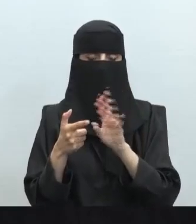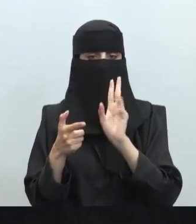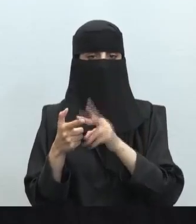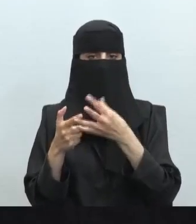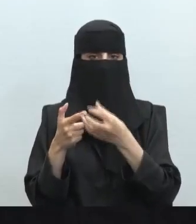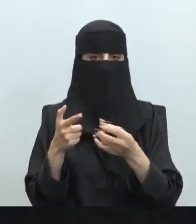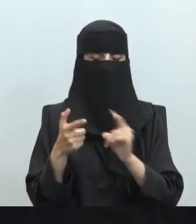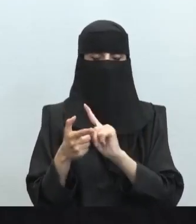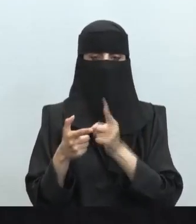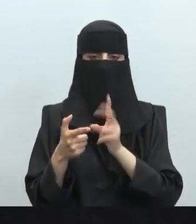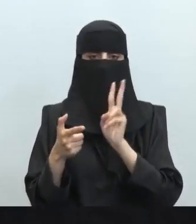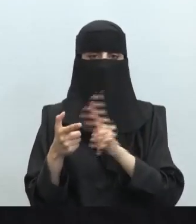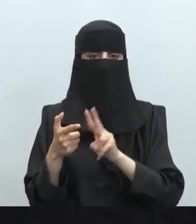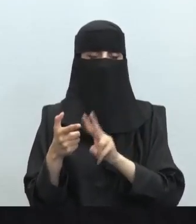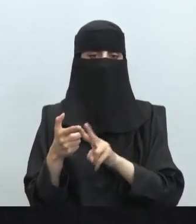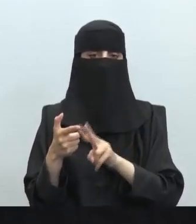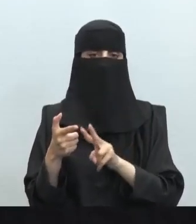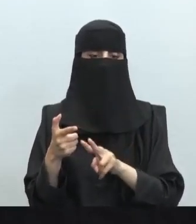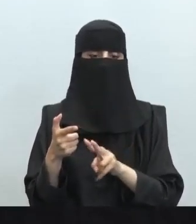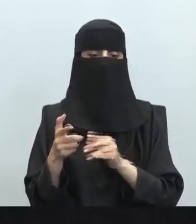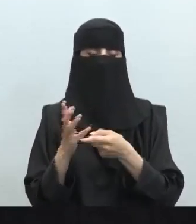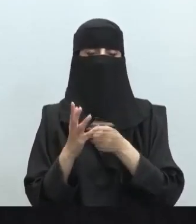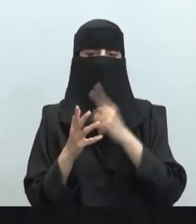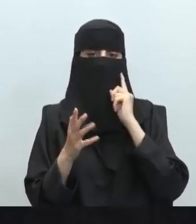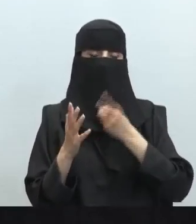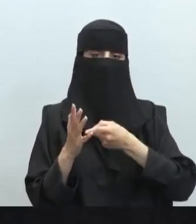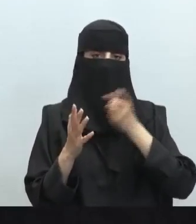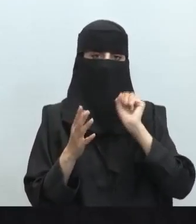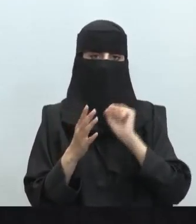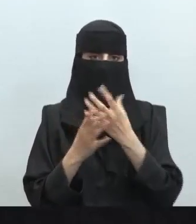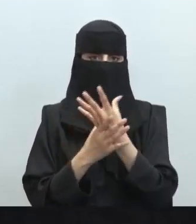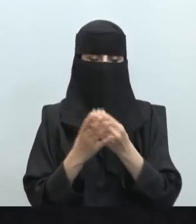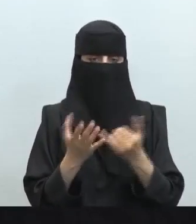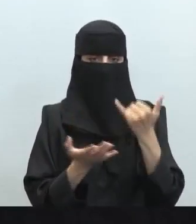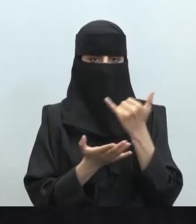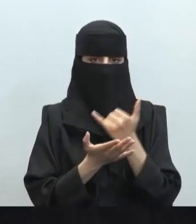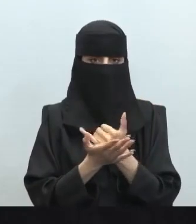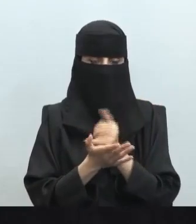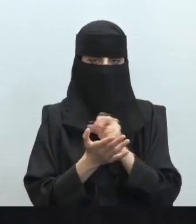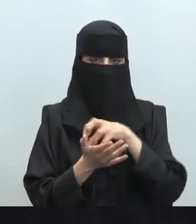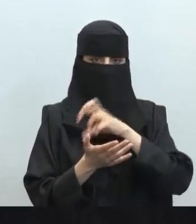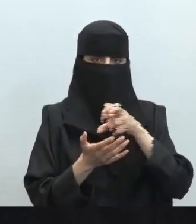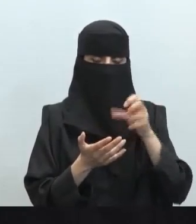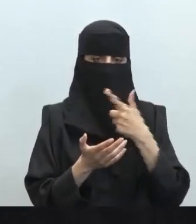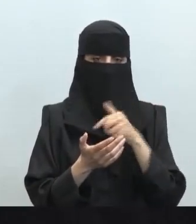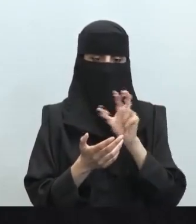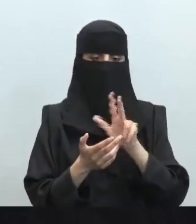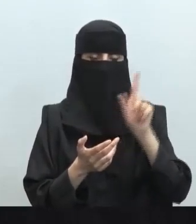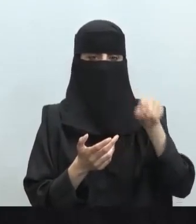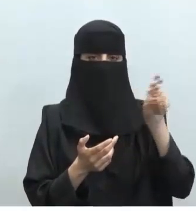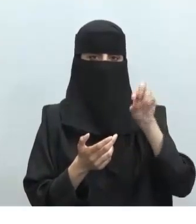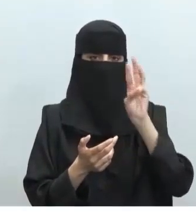يحدث اي تغير في السلالات الجديده هنا اكدوا ان الماده الوراثيه المسؤوله عن نكل هذه الصفات هو الدي